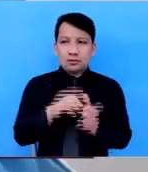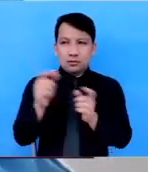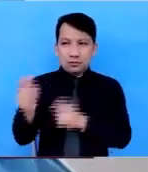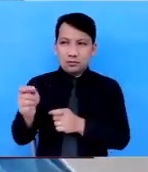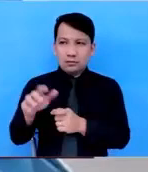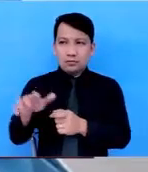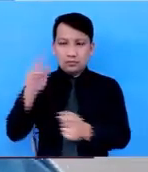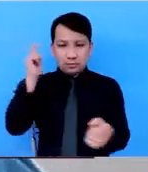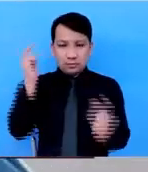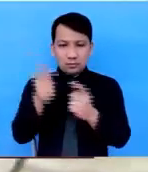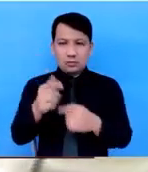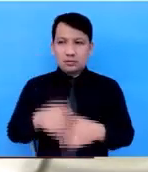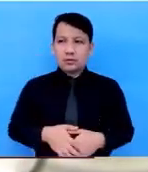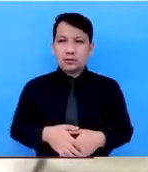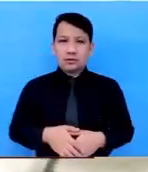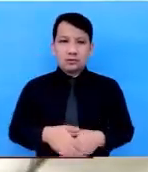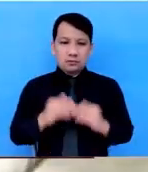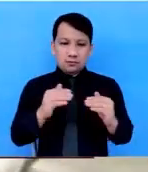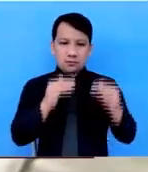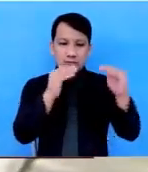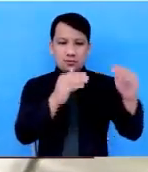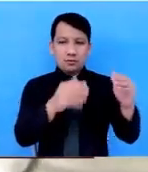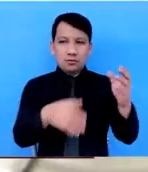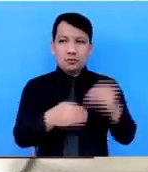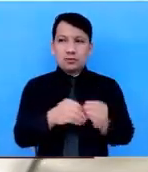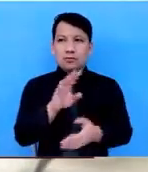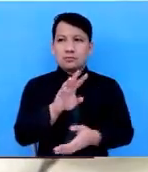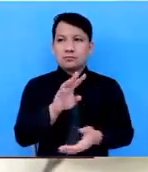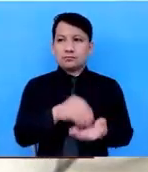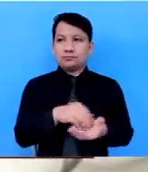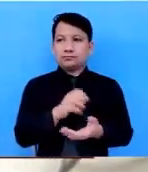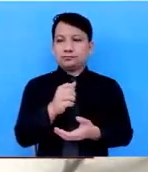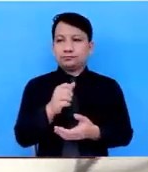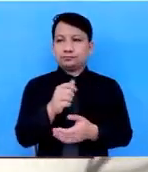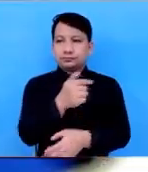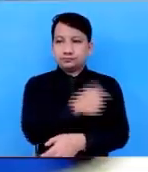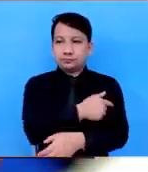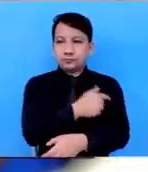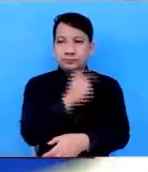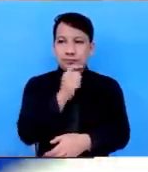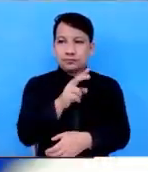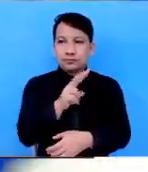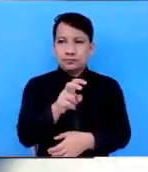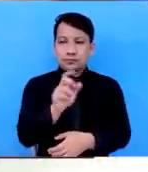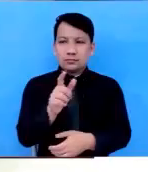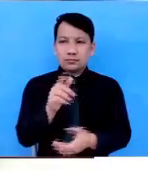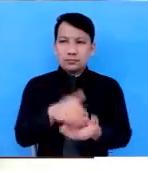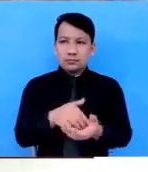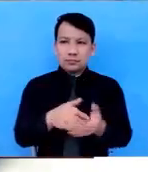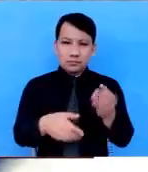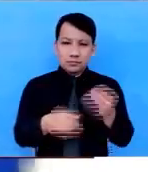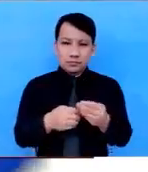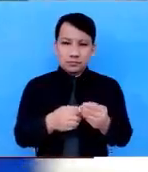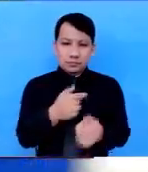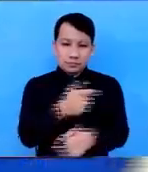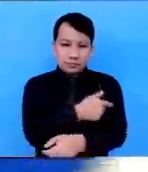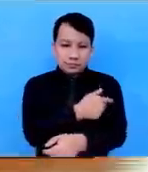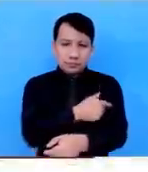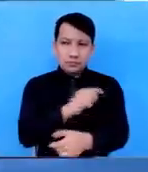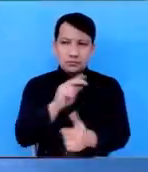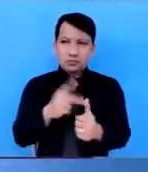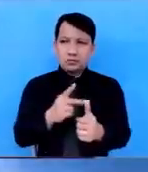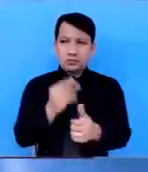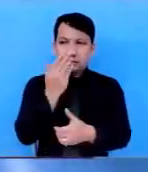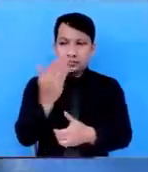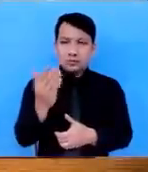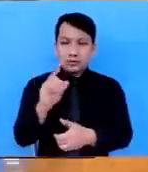target. Iaakit na raw sa 400,000 ang bubusteran at nasa 20,000 mga seniors ang babakunahan ng primary series kada